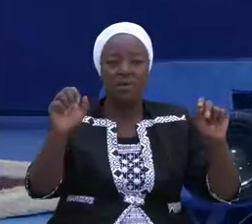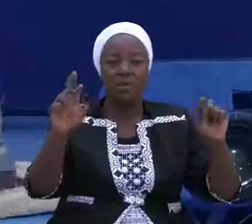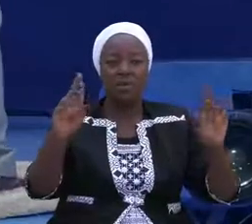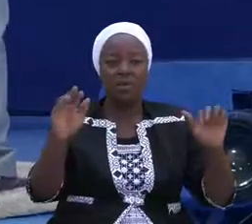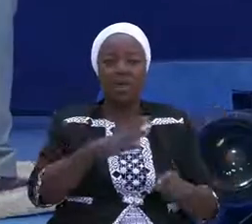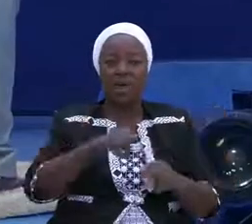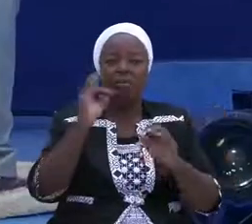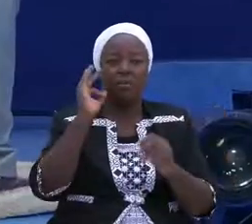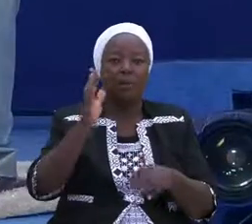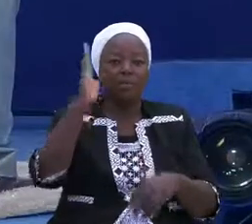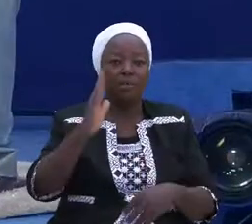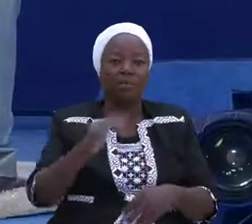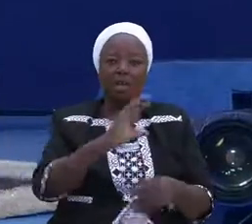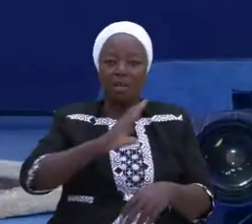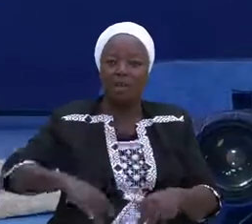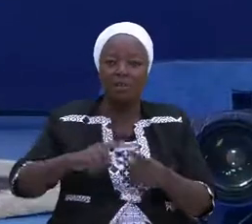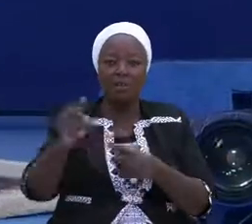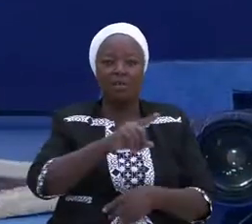Christ.